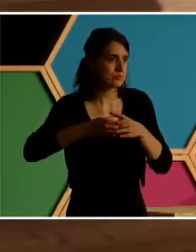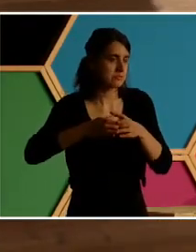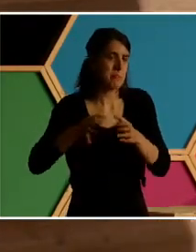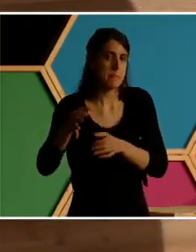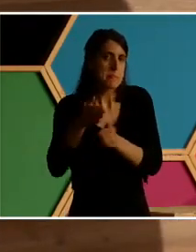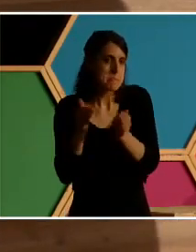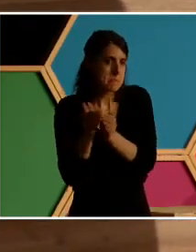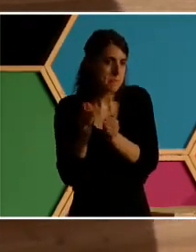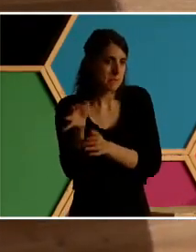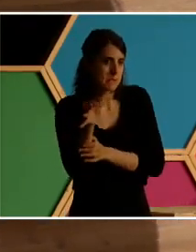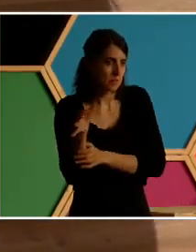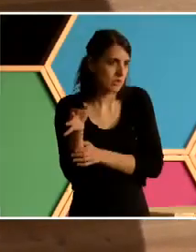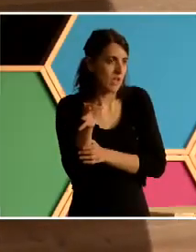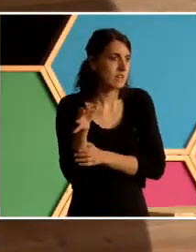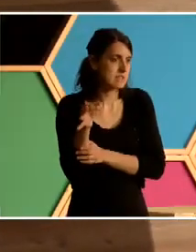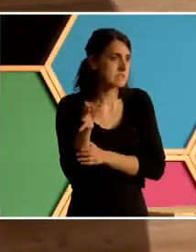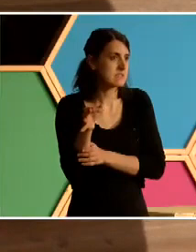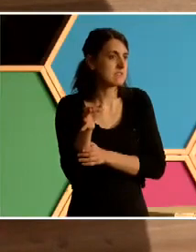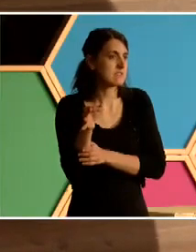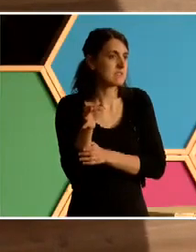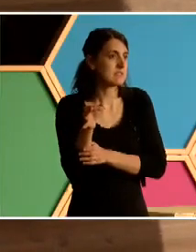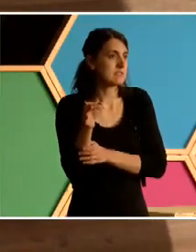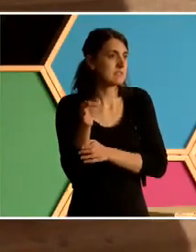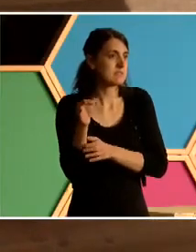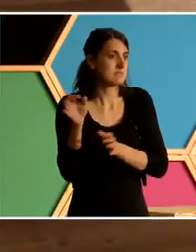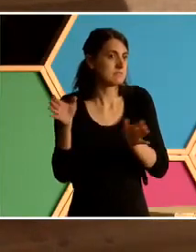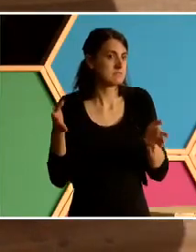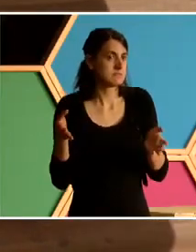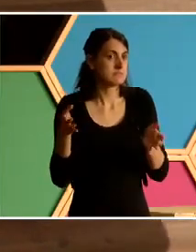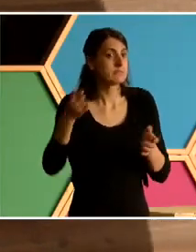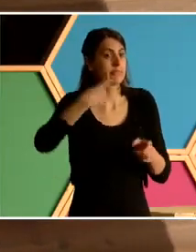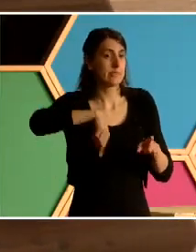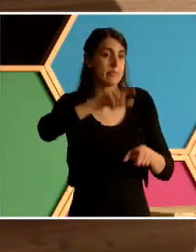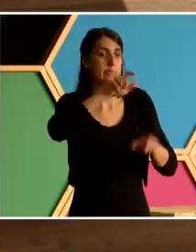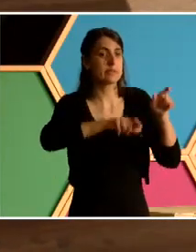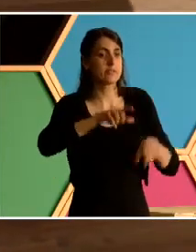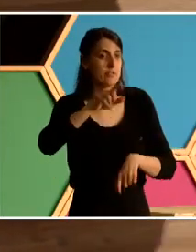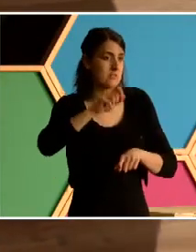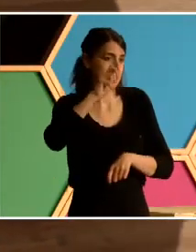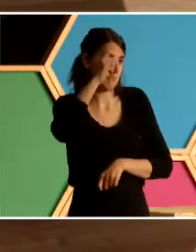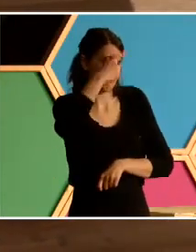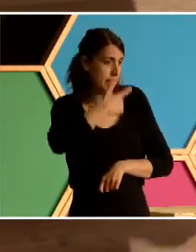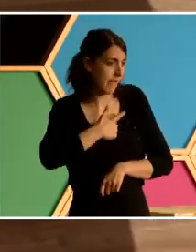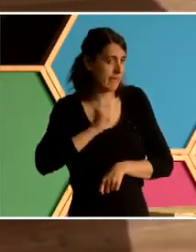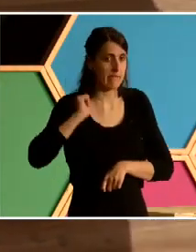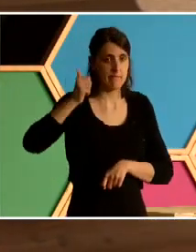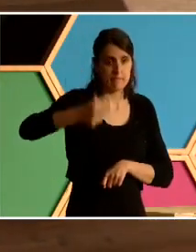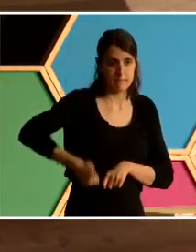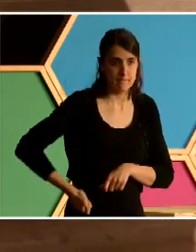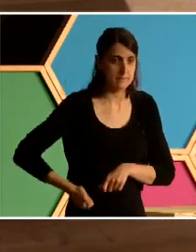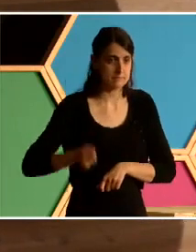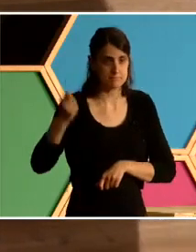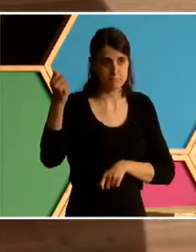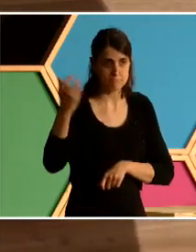minoritaris, diguem-ne, o que s'aparten en definitiva del que és un home blanc, burgès i adinerat. I sabem